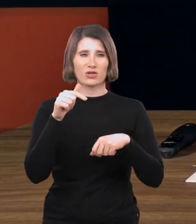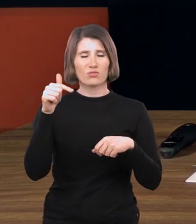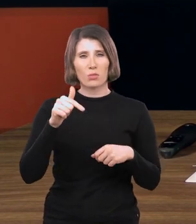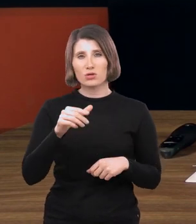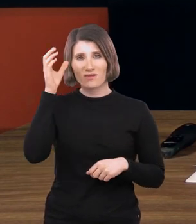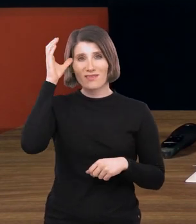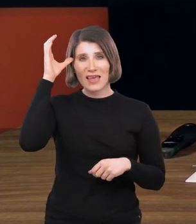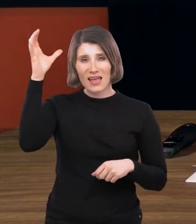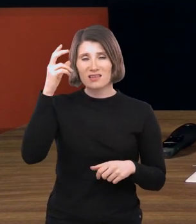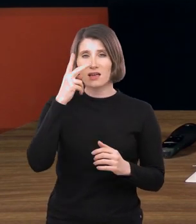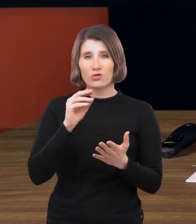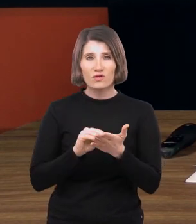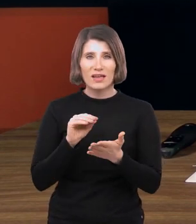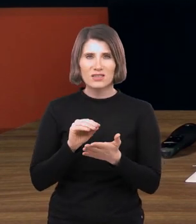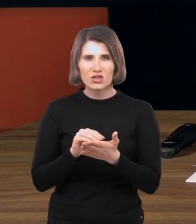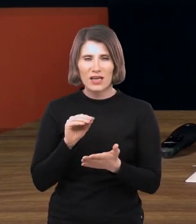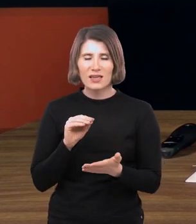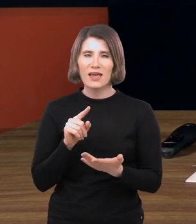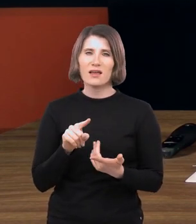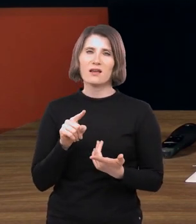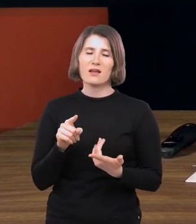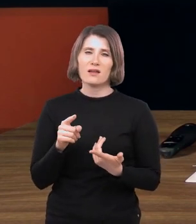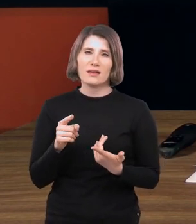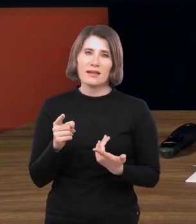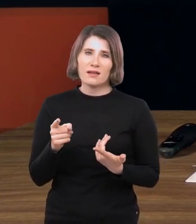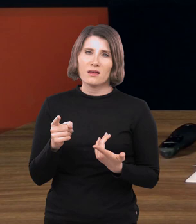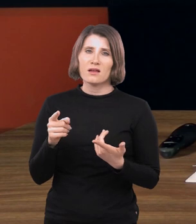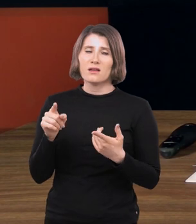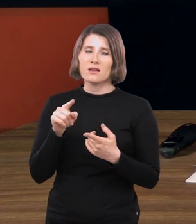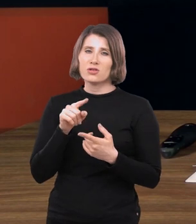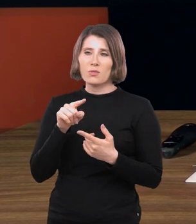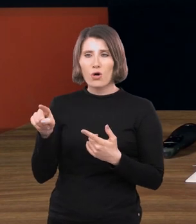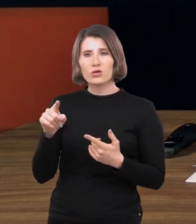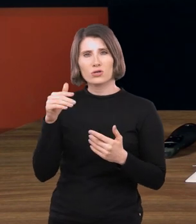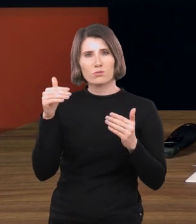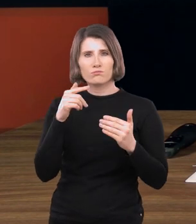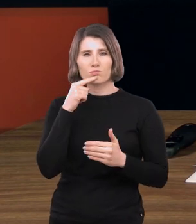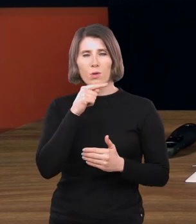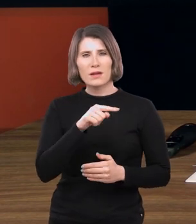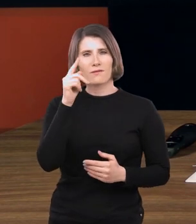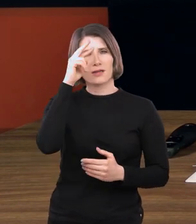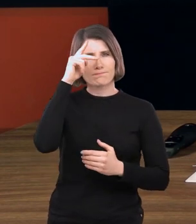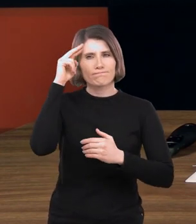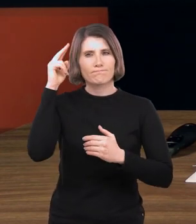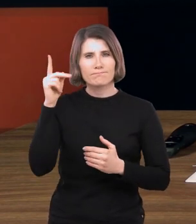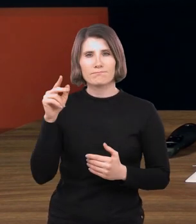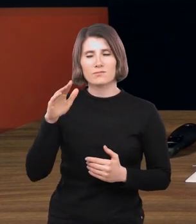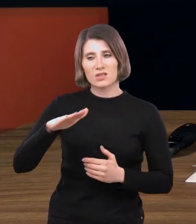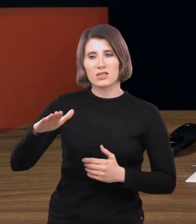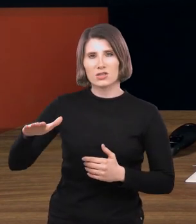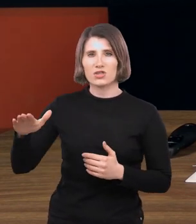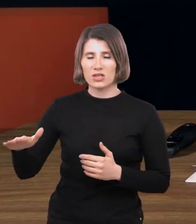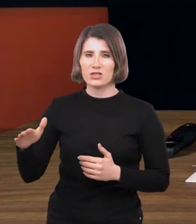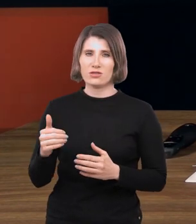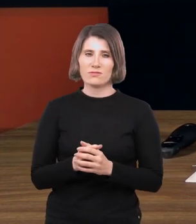i takiej dużej wiedzy diagnostów, którzy na których składają